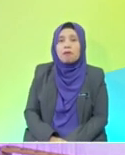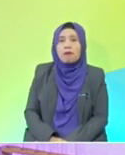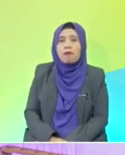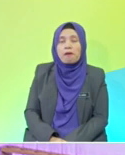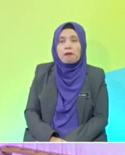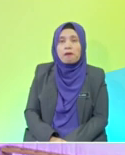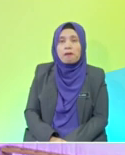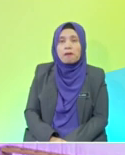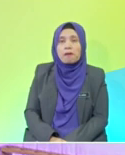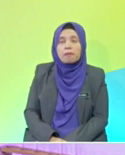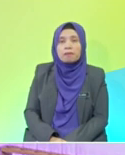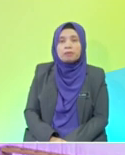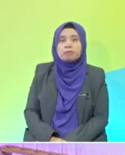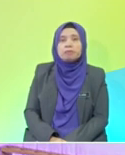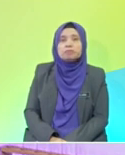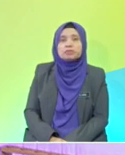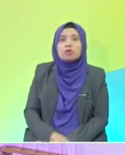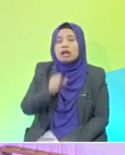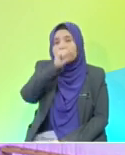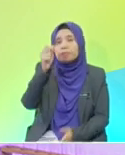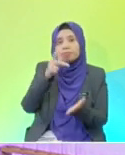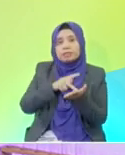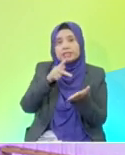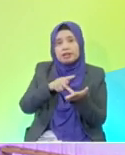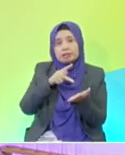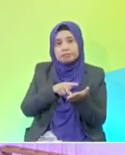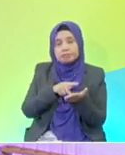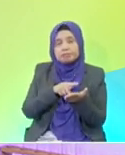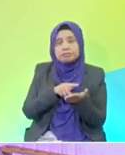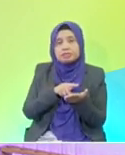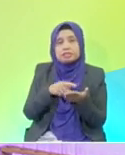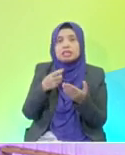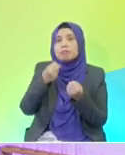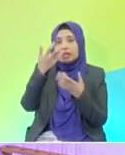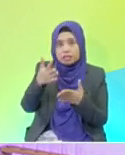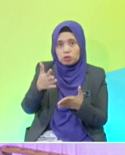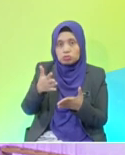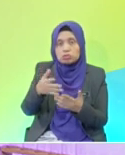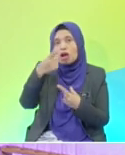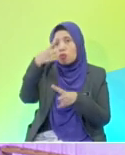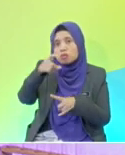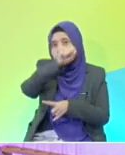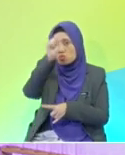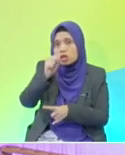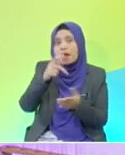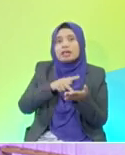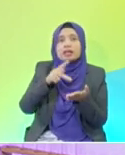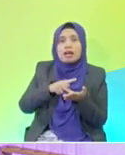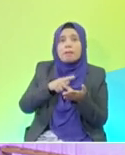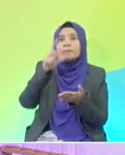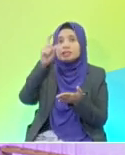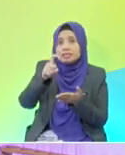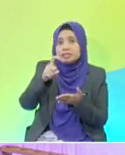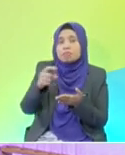berkaitan soal pengiraan oke tadi saya udah bagi tips Oke di dalam menjawab soal alam pengirahan calon perlu